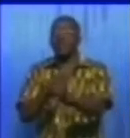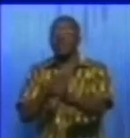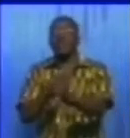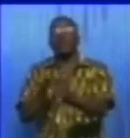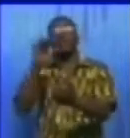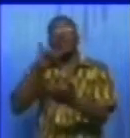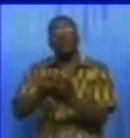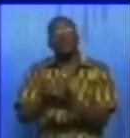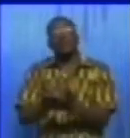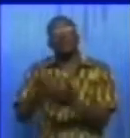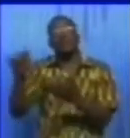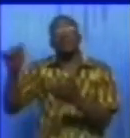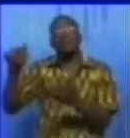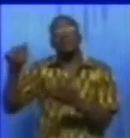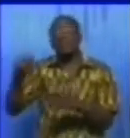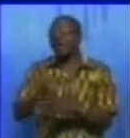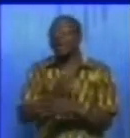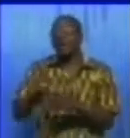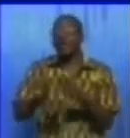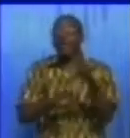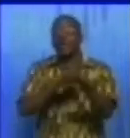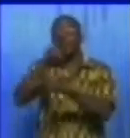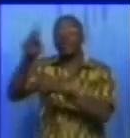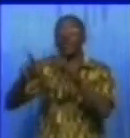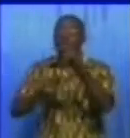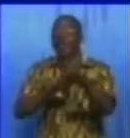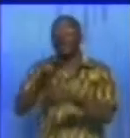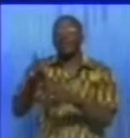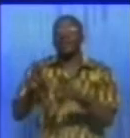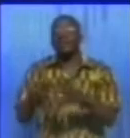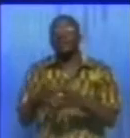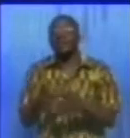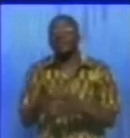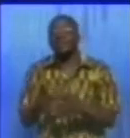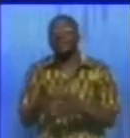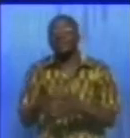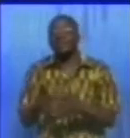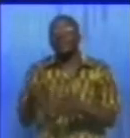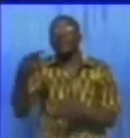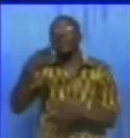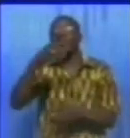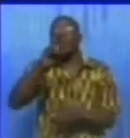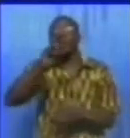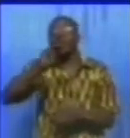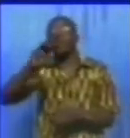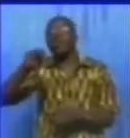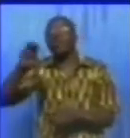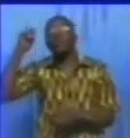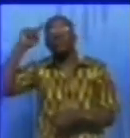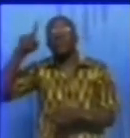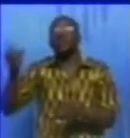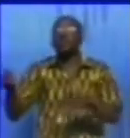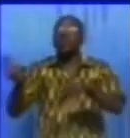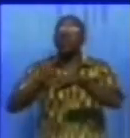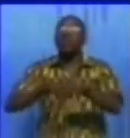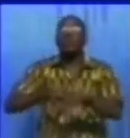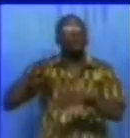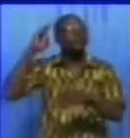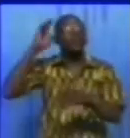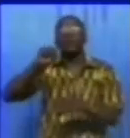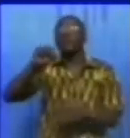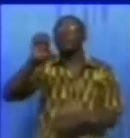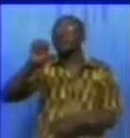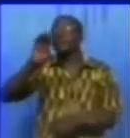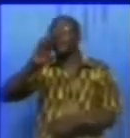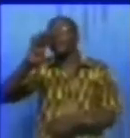cet épisode nommé Affaires publiques. De Gorom Gorom, les caravaniers ont mis le cap sur Seba dans